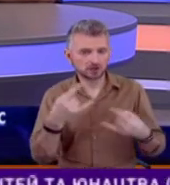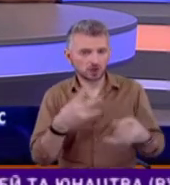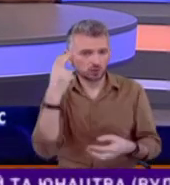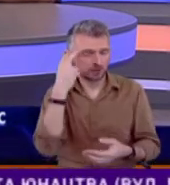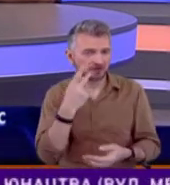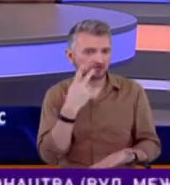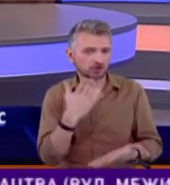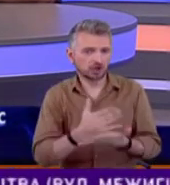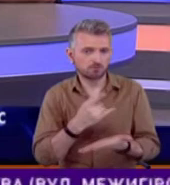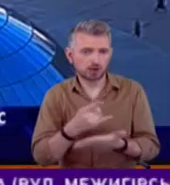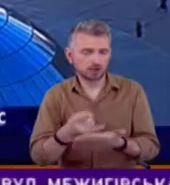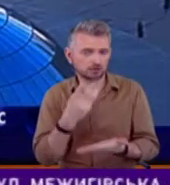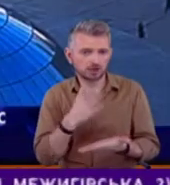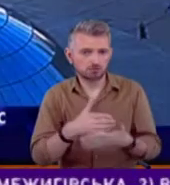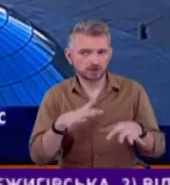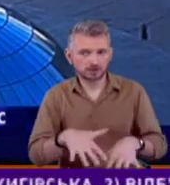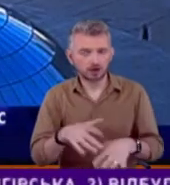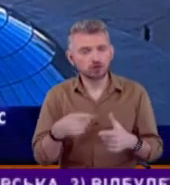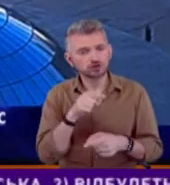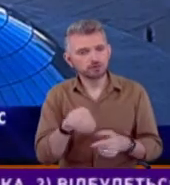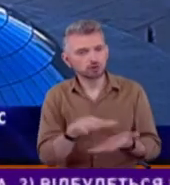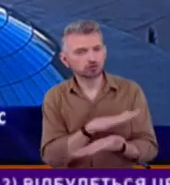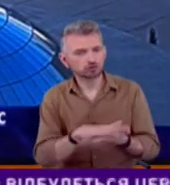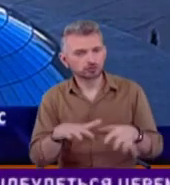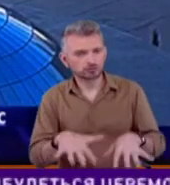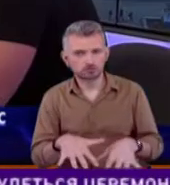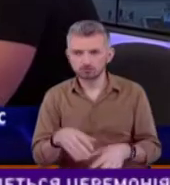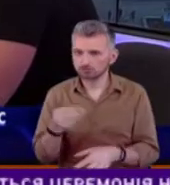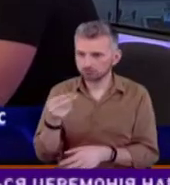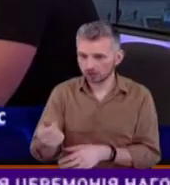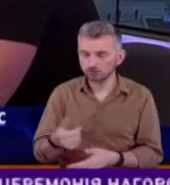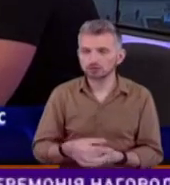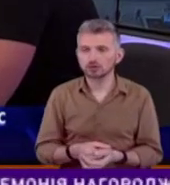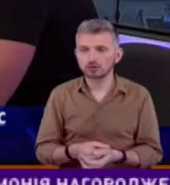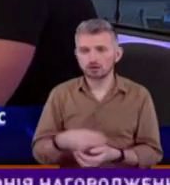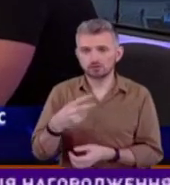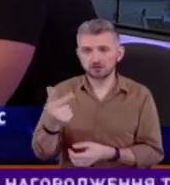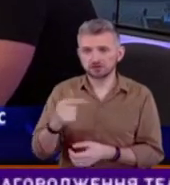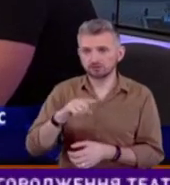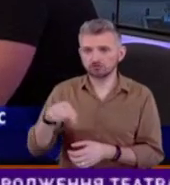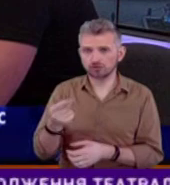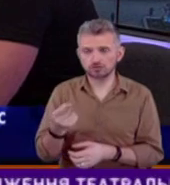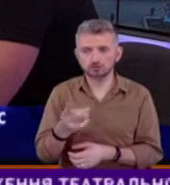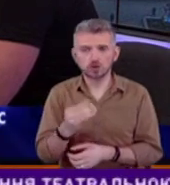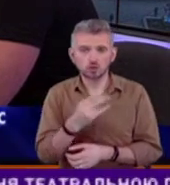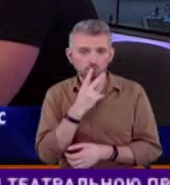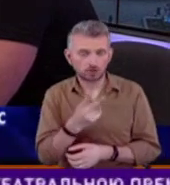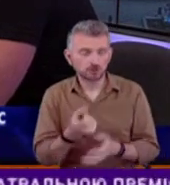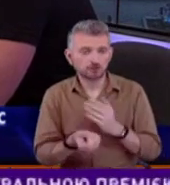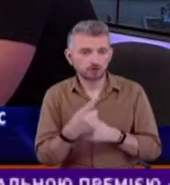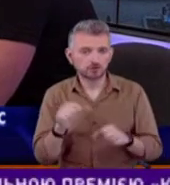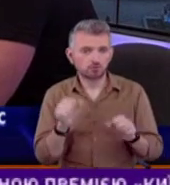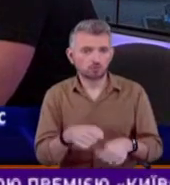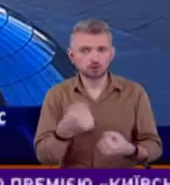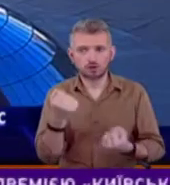завжди є паркинг, є місця. Да. Чи ви там, де безкоштовний? Коштовно. О, коштовно. 20 гривен в час. Ну все, бачите, виявляється, можна не